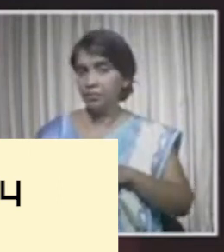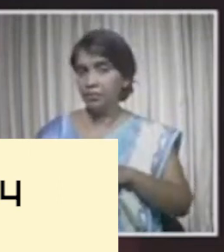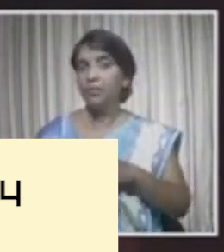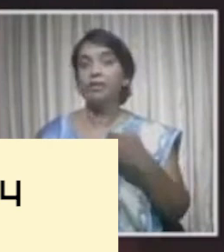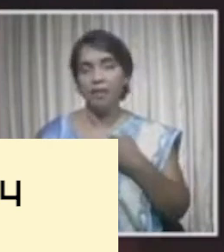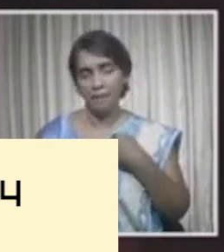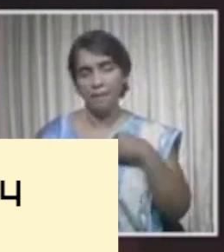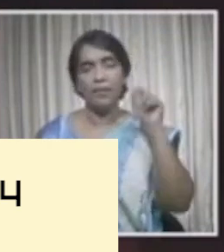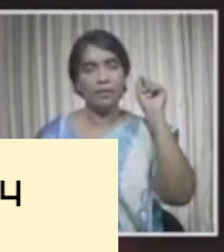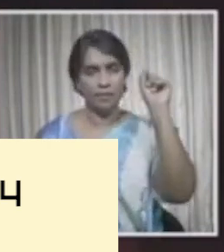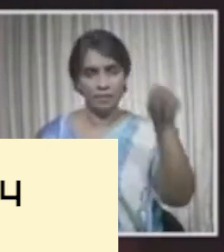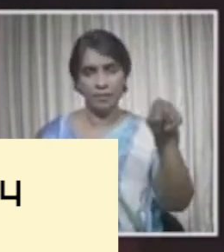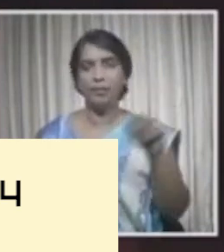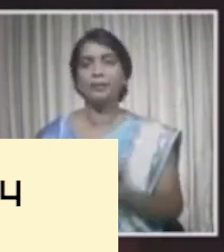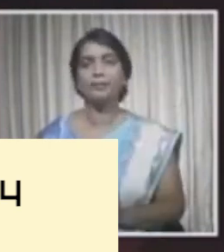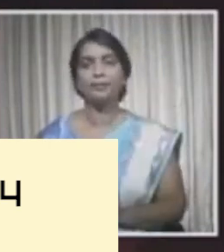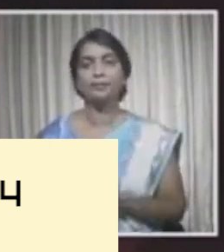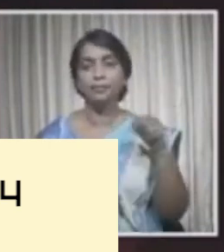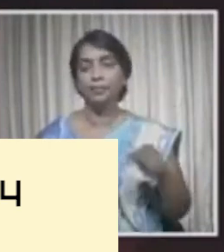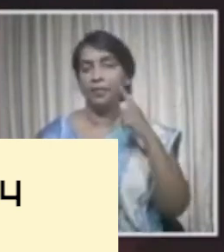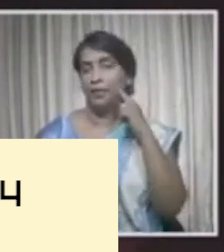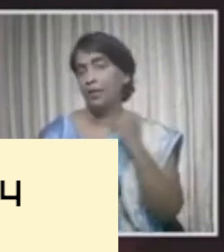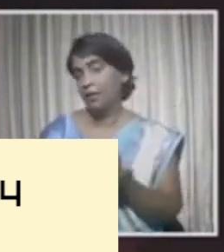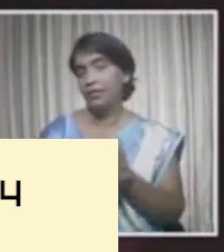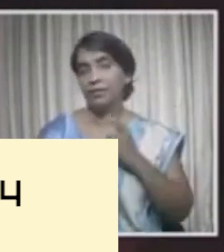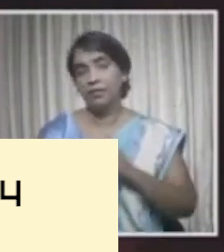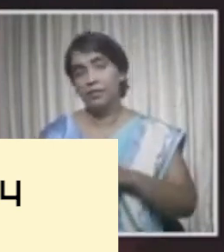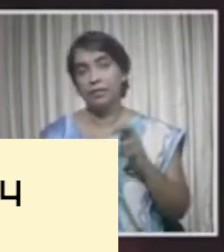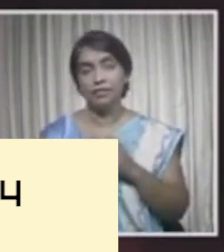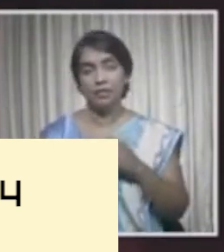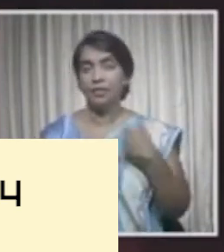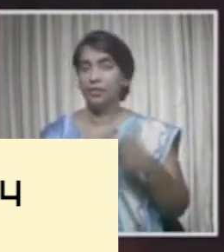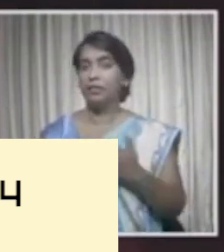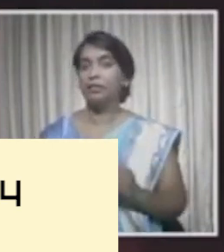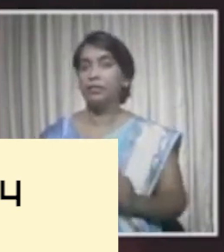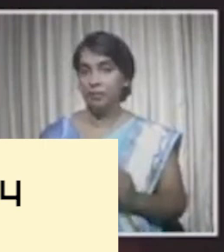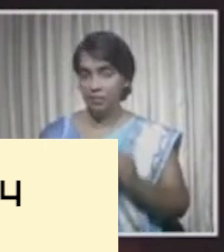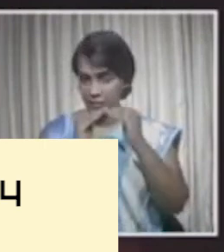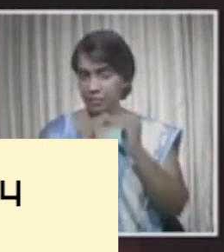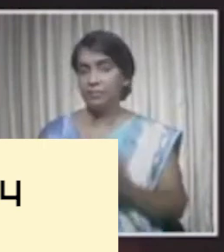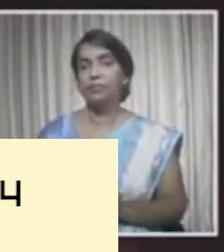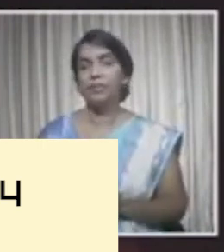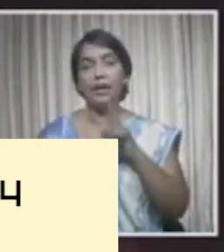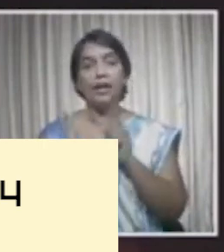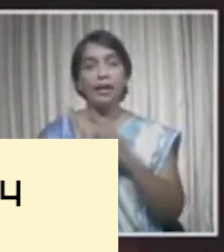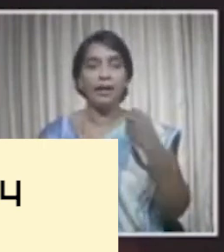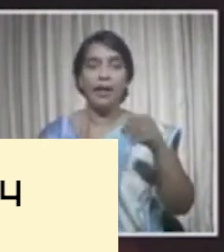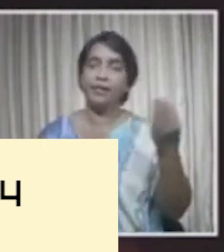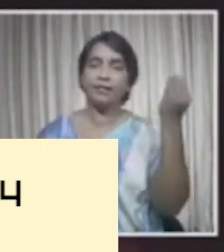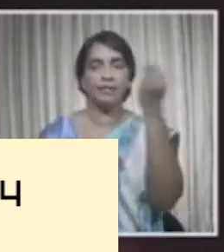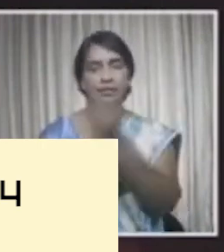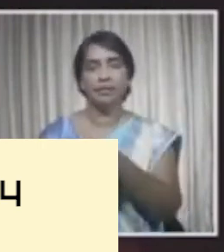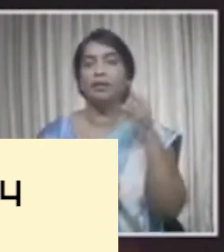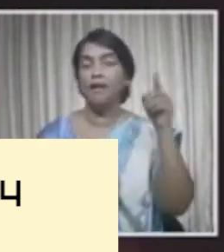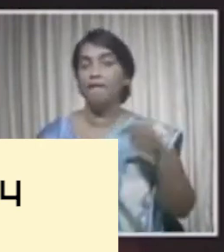சார்பாக அரசாங்கம் இந்த நடவடிக்கை எடுக்கும். அவற்றுக்கான தீர்வுகளை வழங்குவதற்கு பதிலாக குறுகிய அரசியல் அதிகார இருப்பு சார்ந்த வியூகங்களுக்கு நாடு